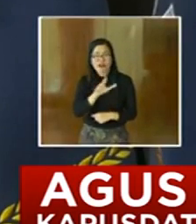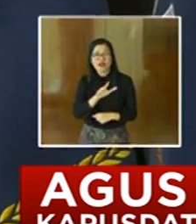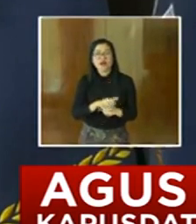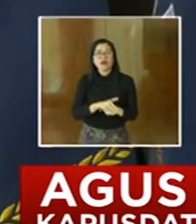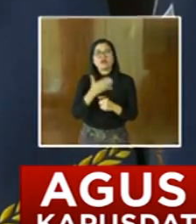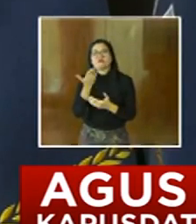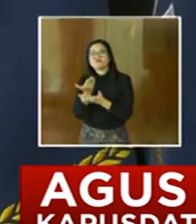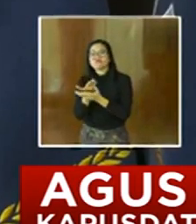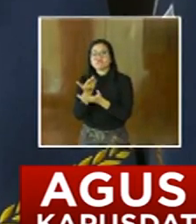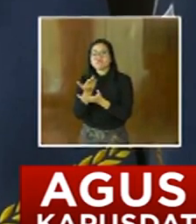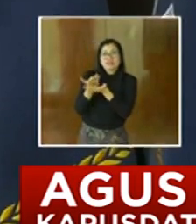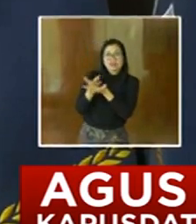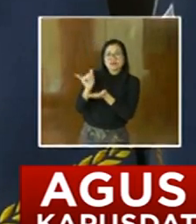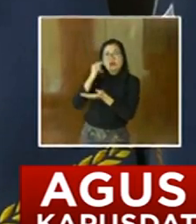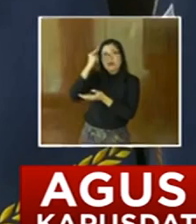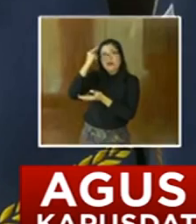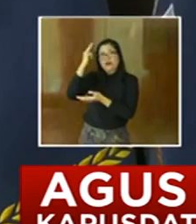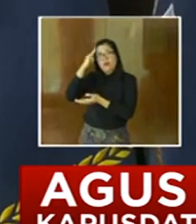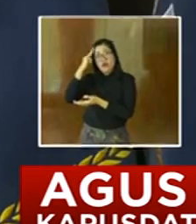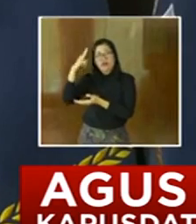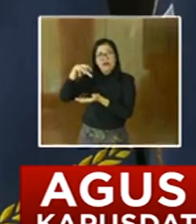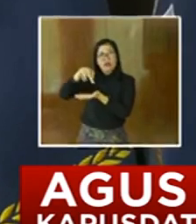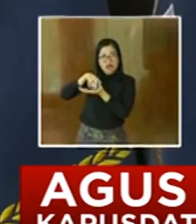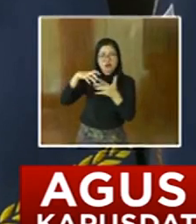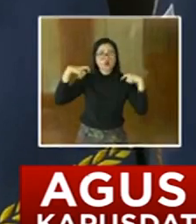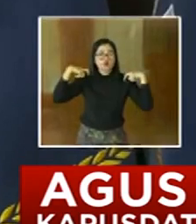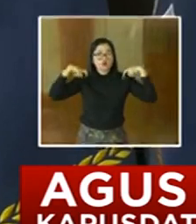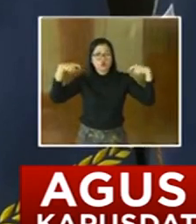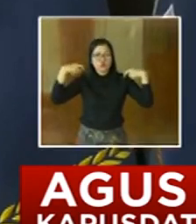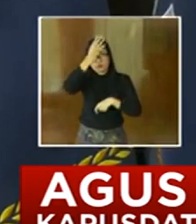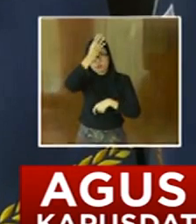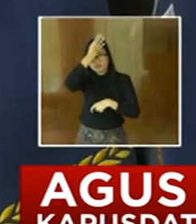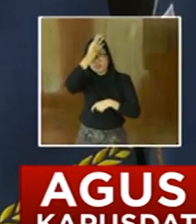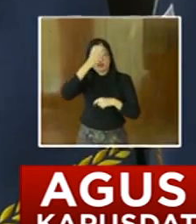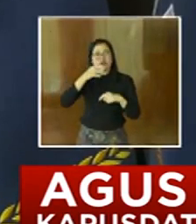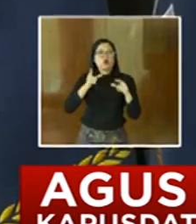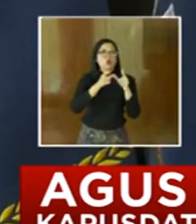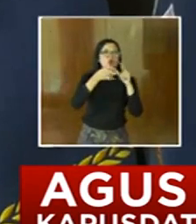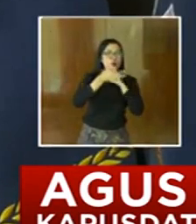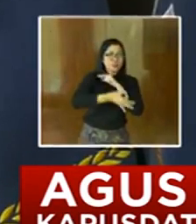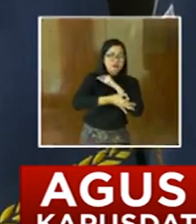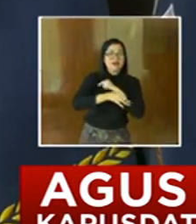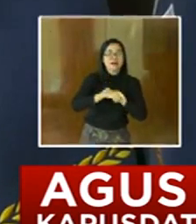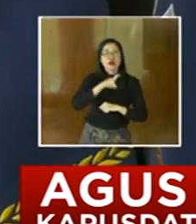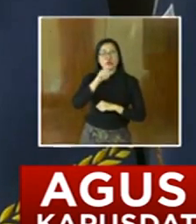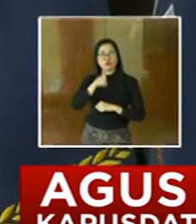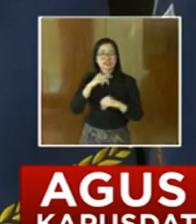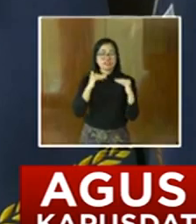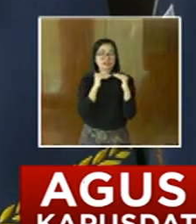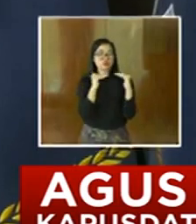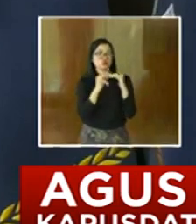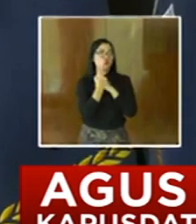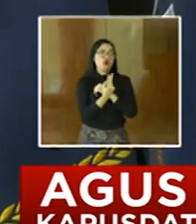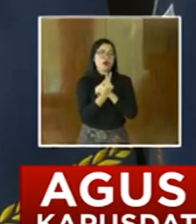kepala daerah dalam hal ini gubernur bupati Walikota untuk menentukan dua status terhadap status